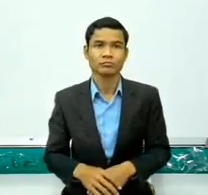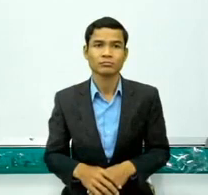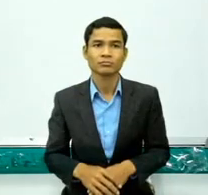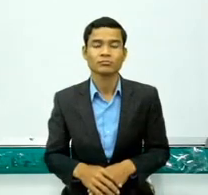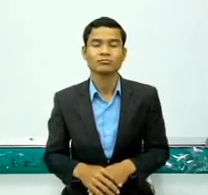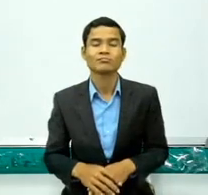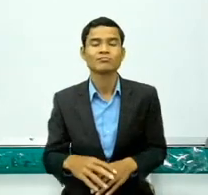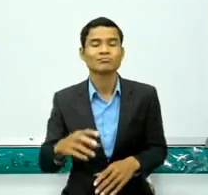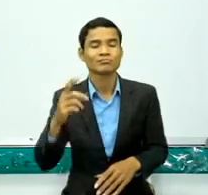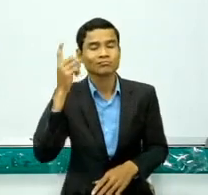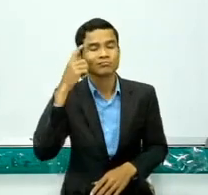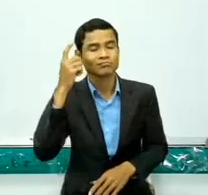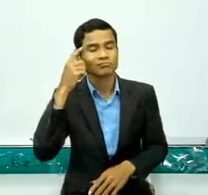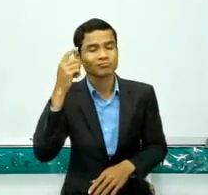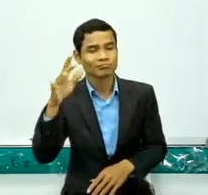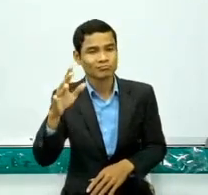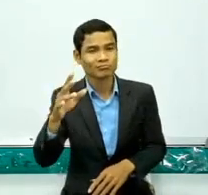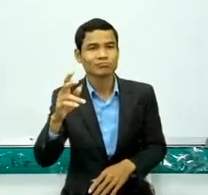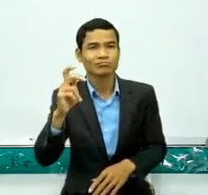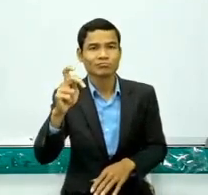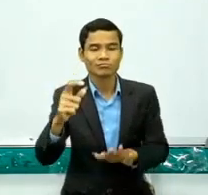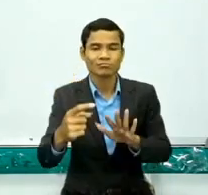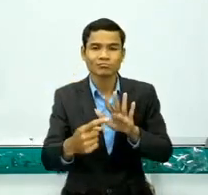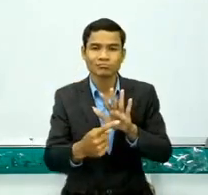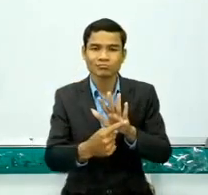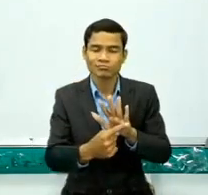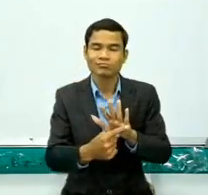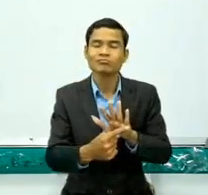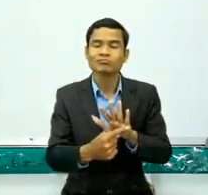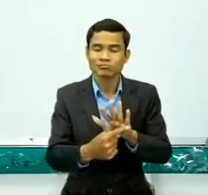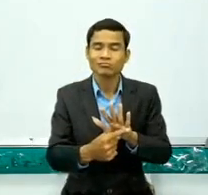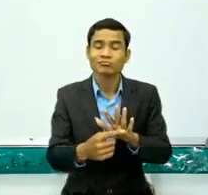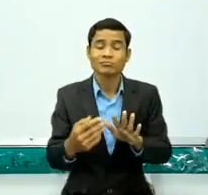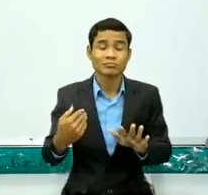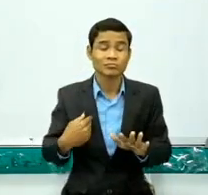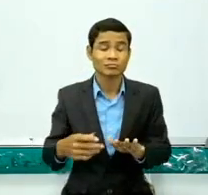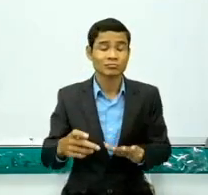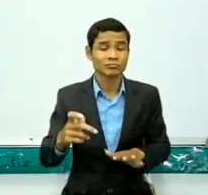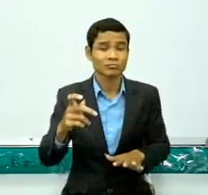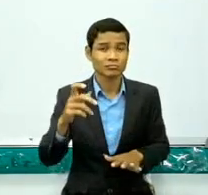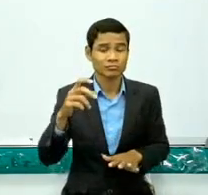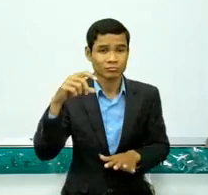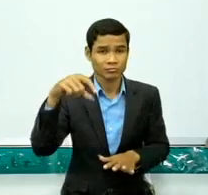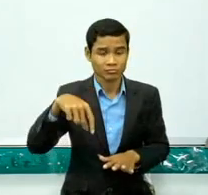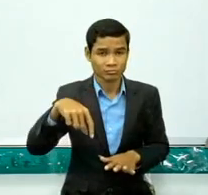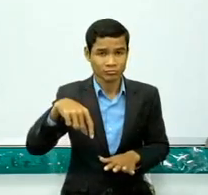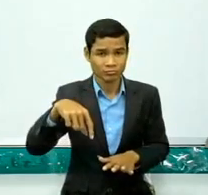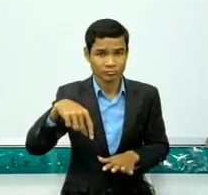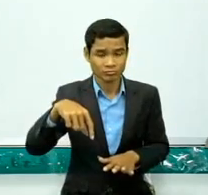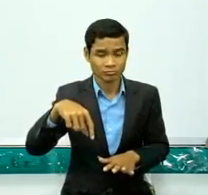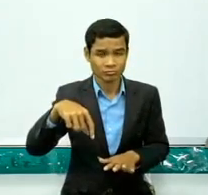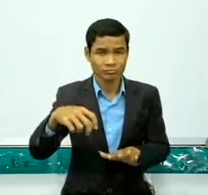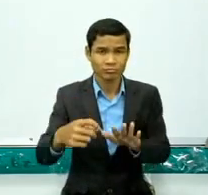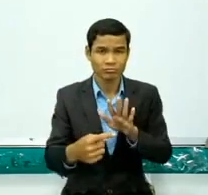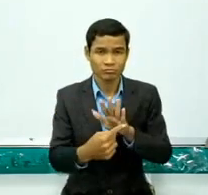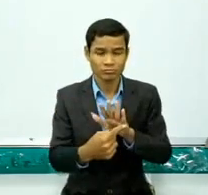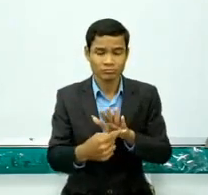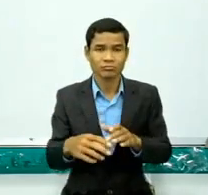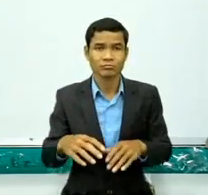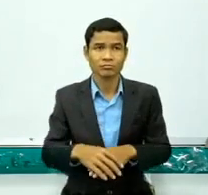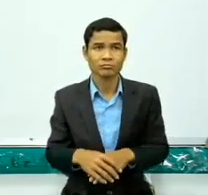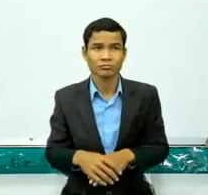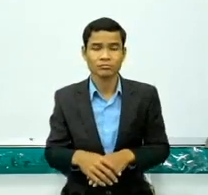ចាអូអ្នកគ្រូនឹកឃើញហើយពាក្យគឺគឺមានអក្សរកនិងស្រៈ